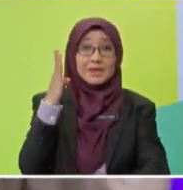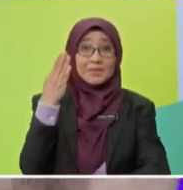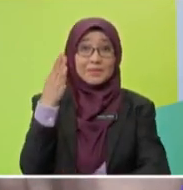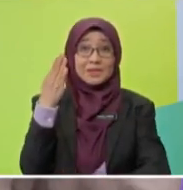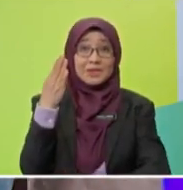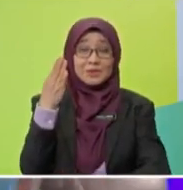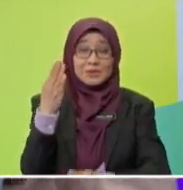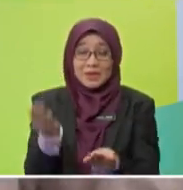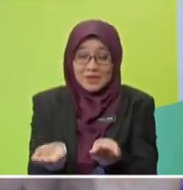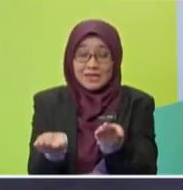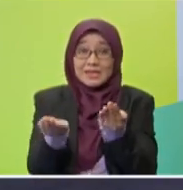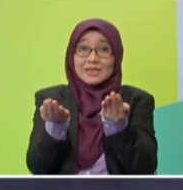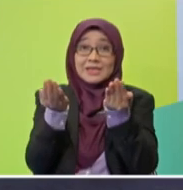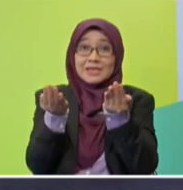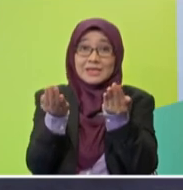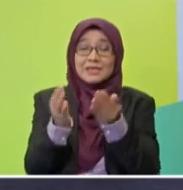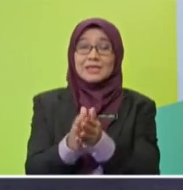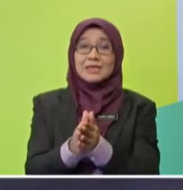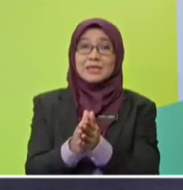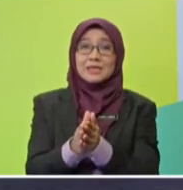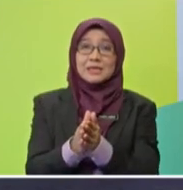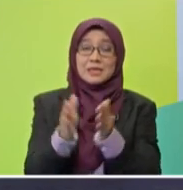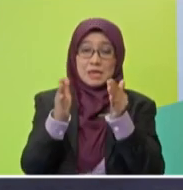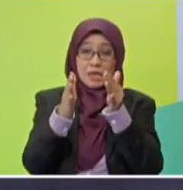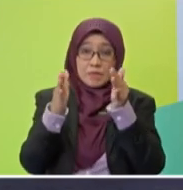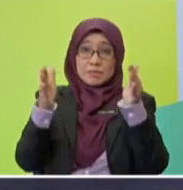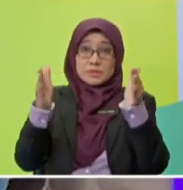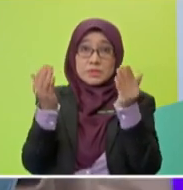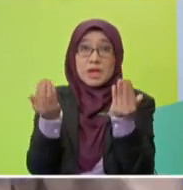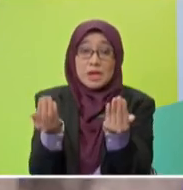betul yang besar berat